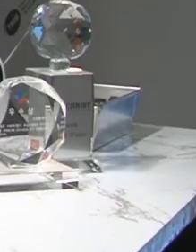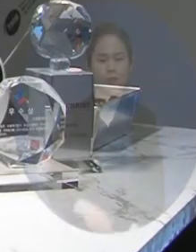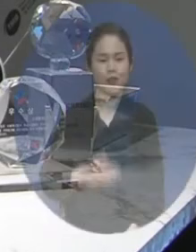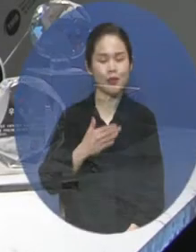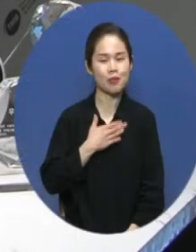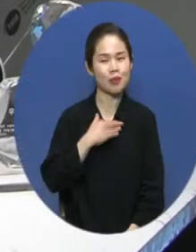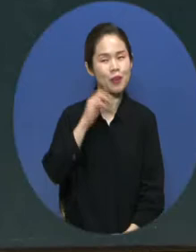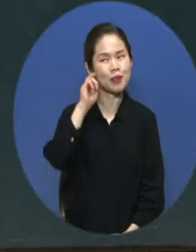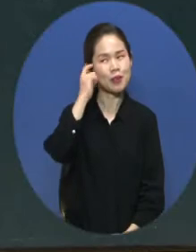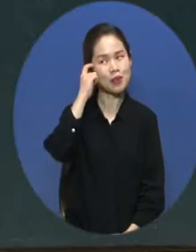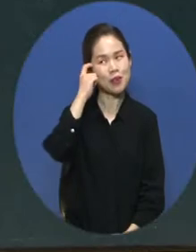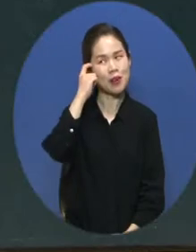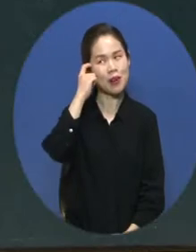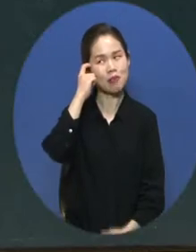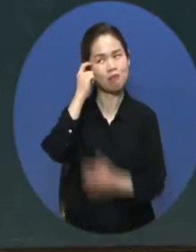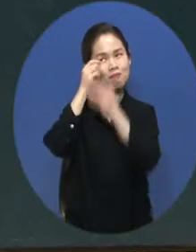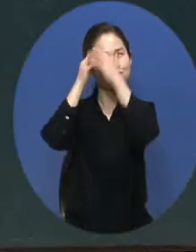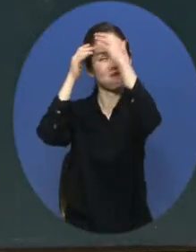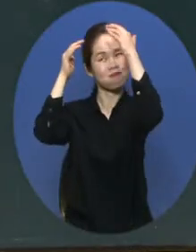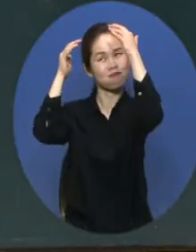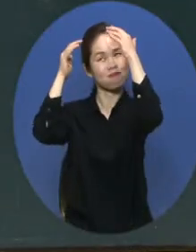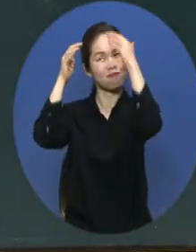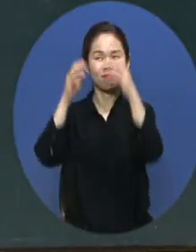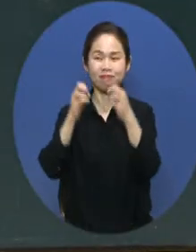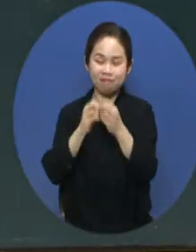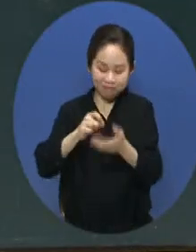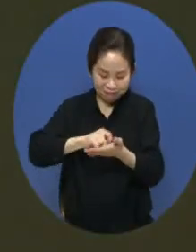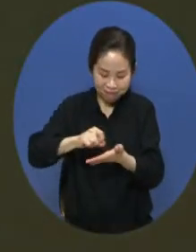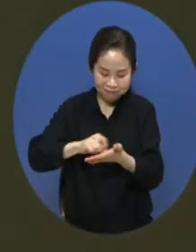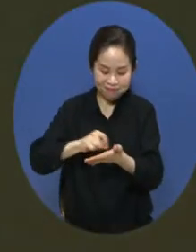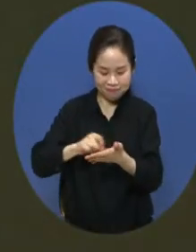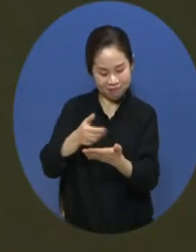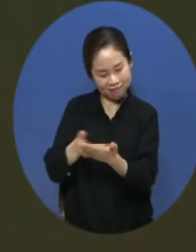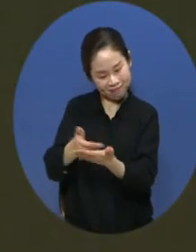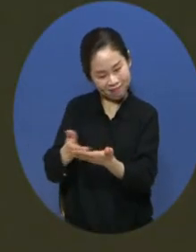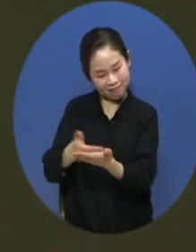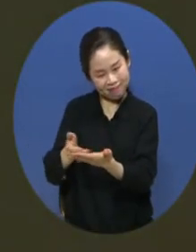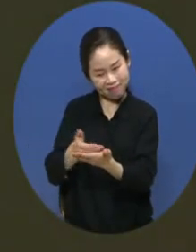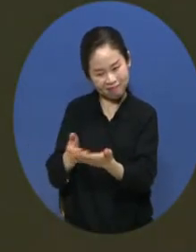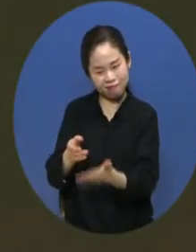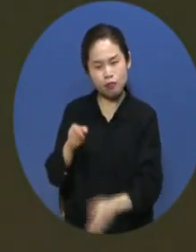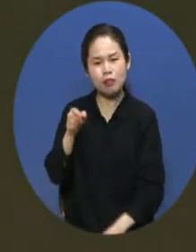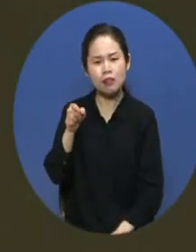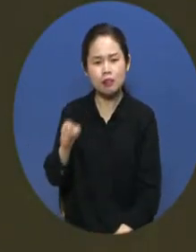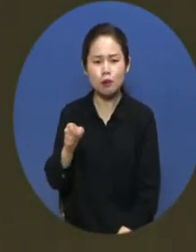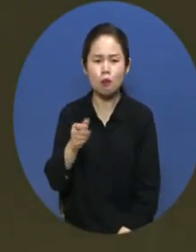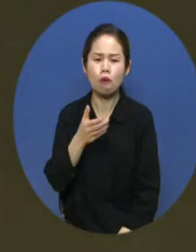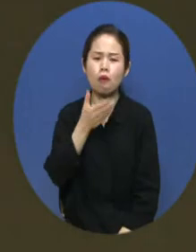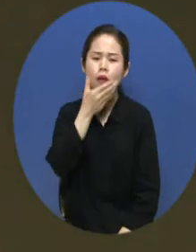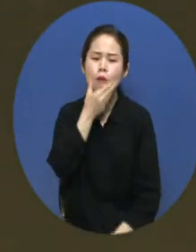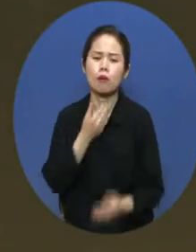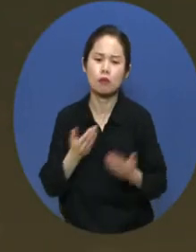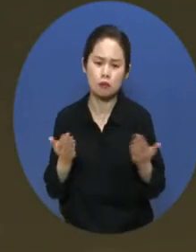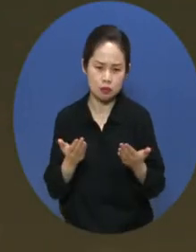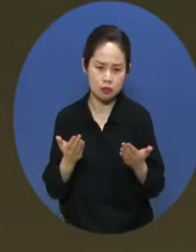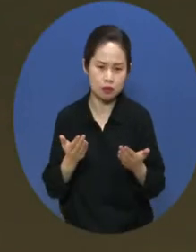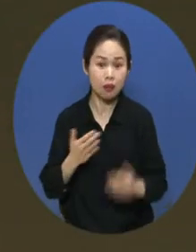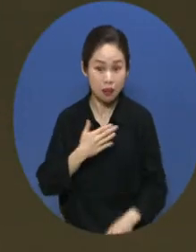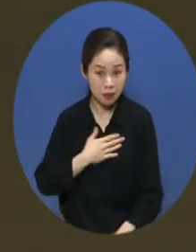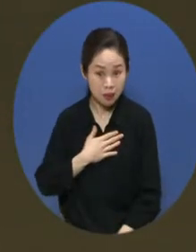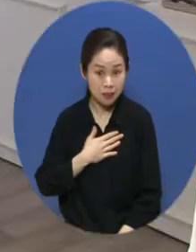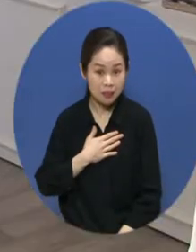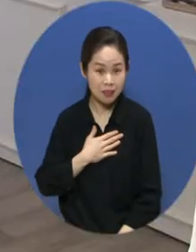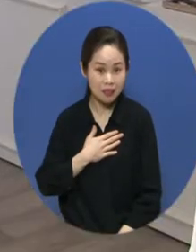나의 생각을 글과 그림으로 자유롭게 표현할 수 있다는 것이 얼마나 행복한 일인지 생각해 보셨나요?